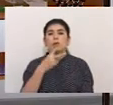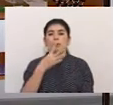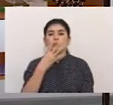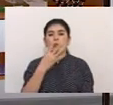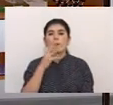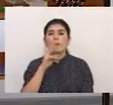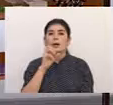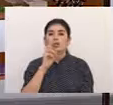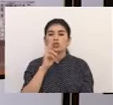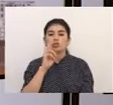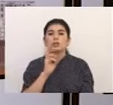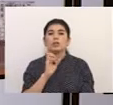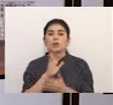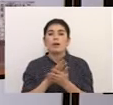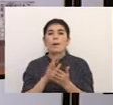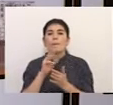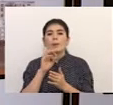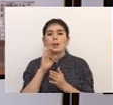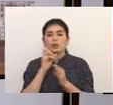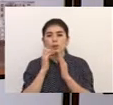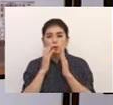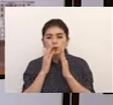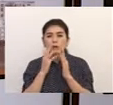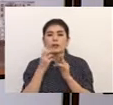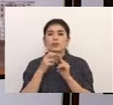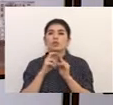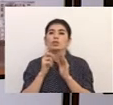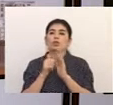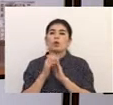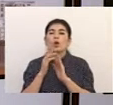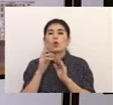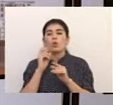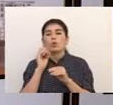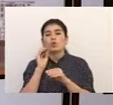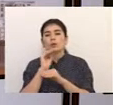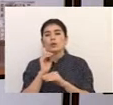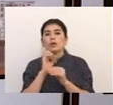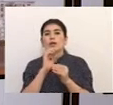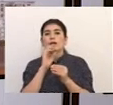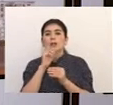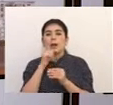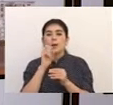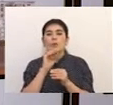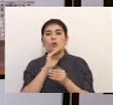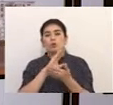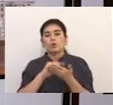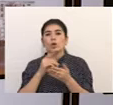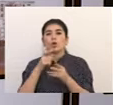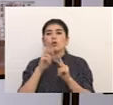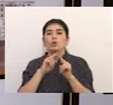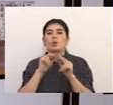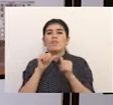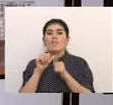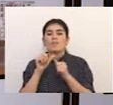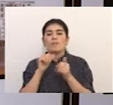24-mashqda davom etamiz. Matnni o'qing, avval sodda gaplarni, so'ng qo'shma gaplarni ko'chiring. Ularning o'zaro